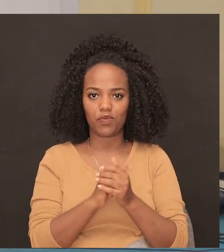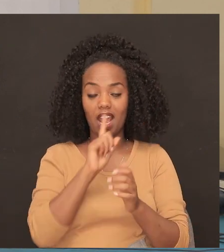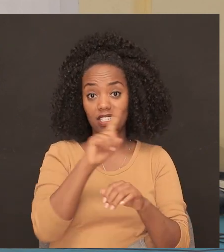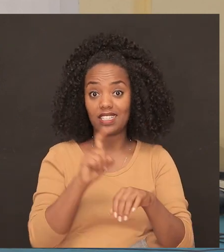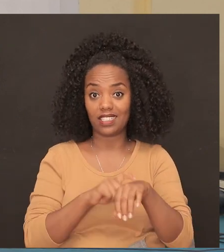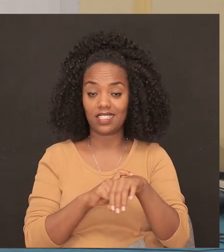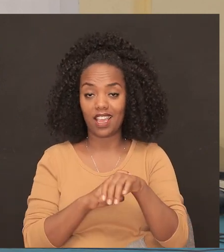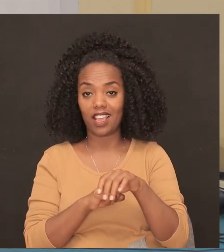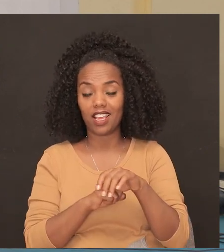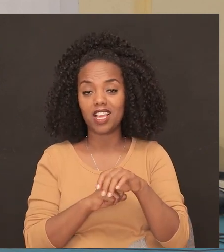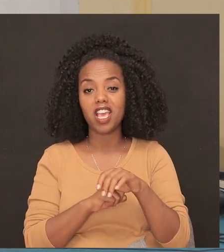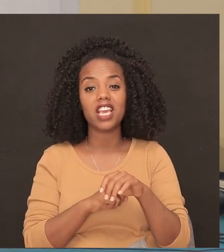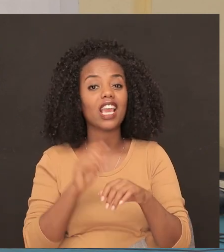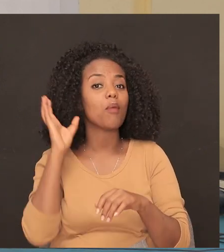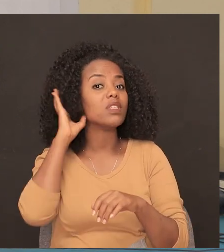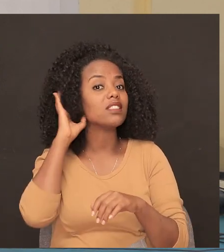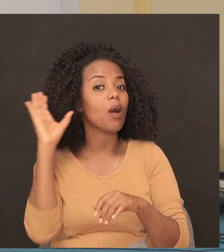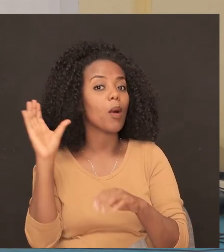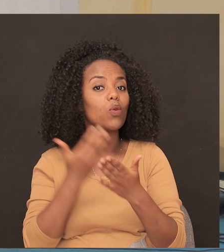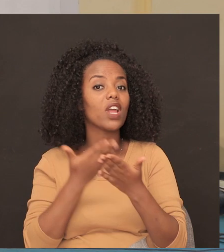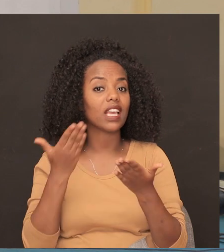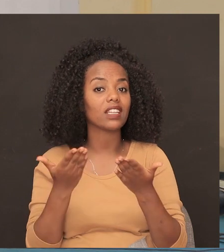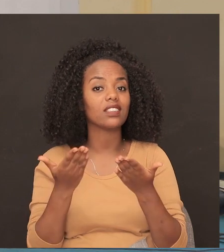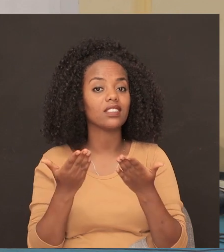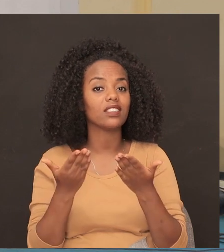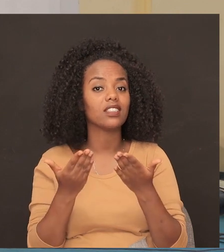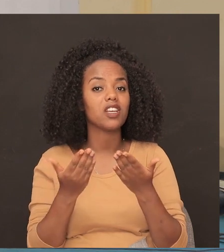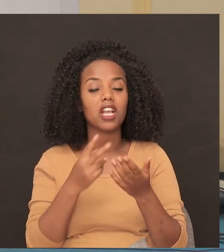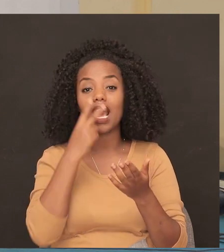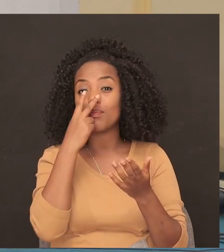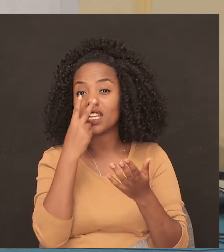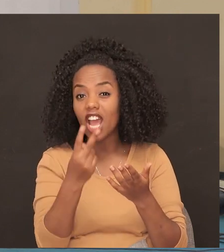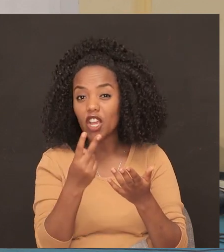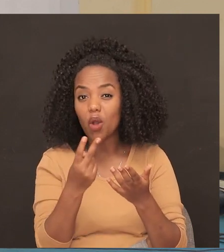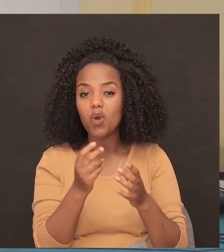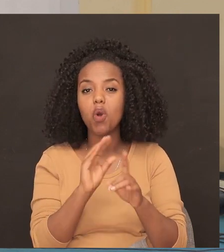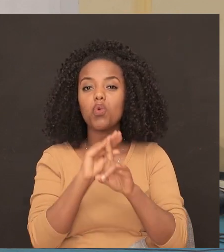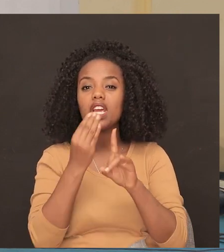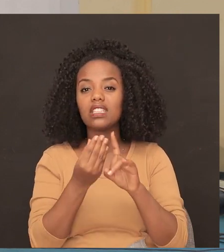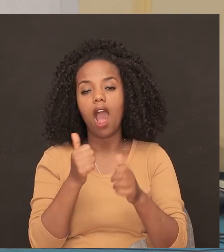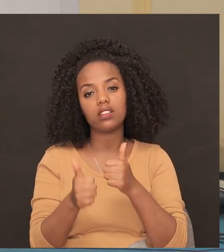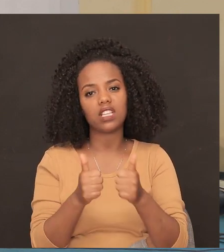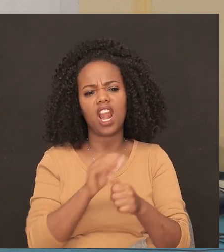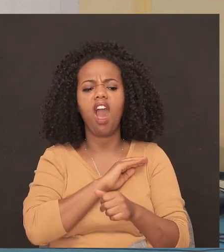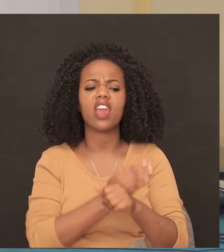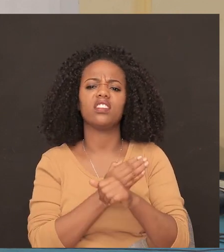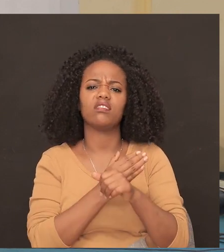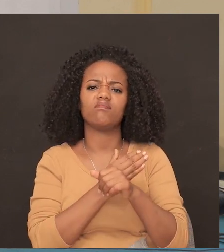አንዳንዴ ወገኖቼ ከምንሰማው ነገር አንጻር፣ ከምናየው ሁኔታ አንጻር ኃይል